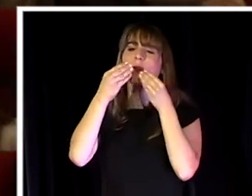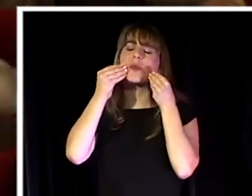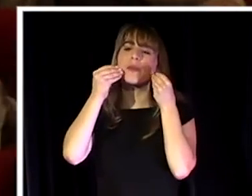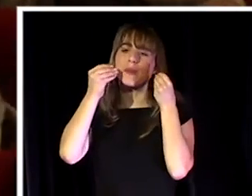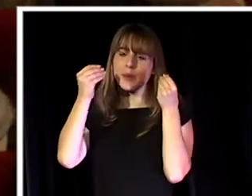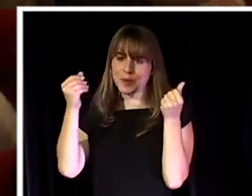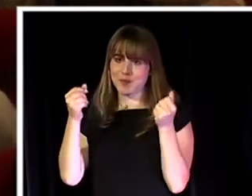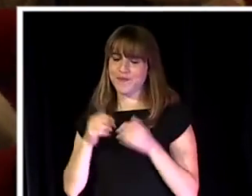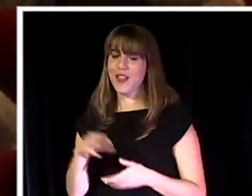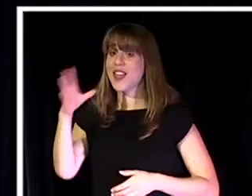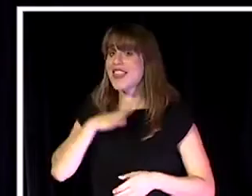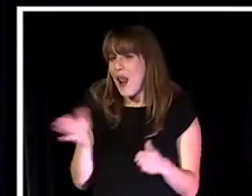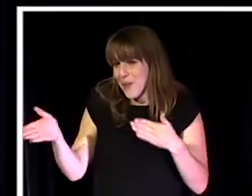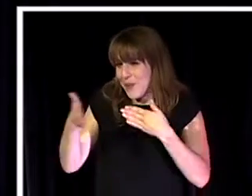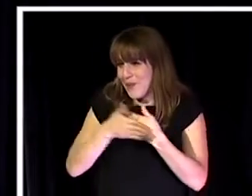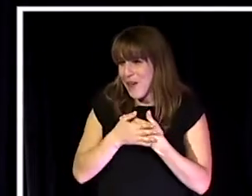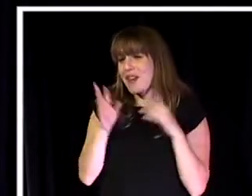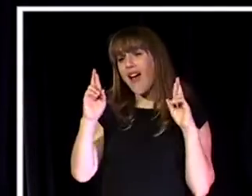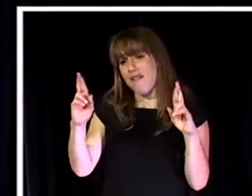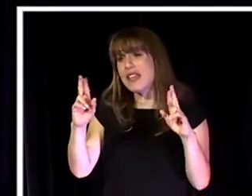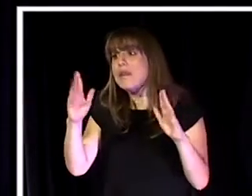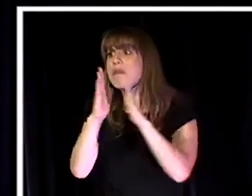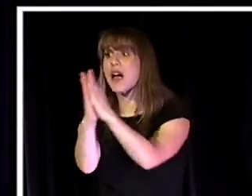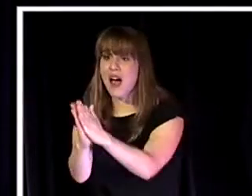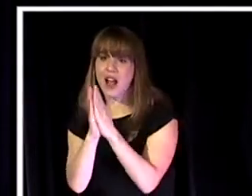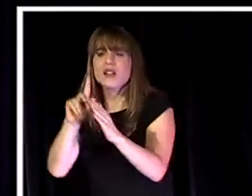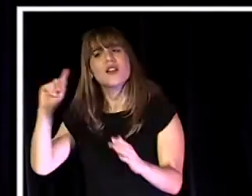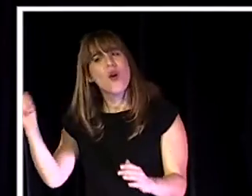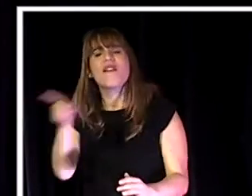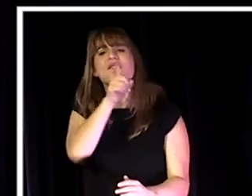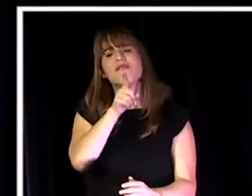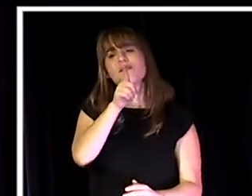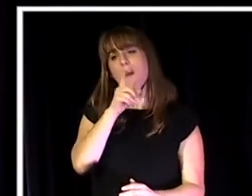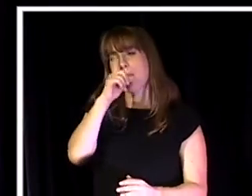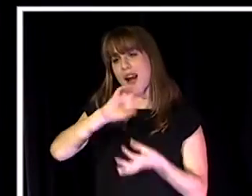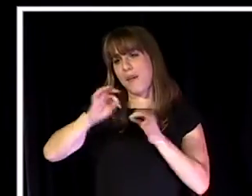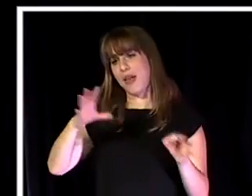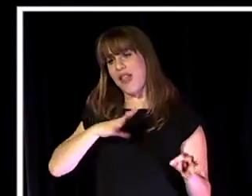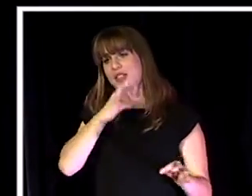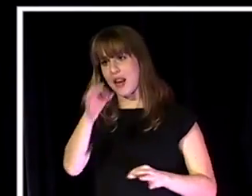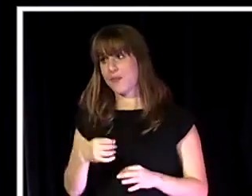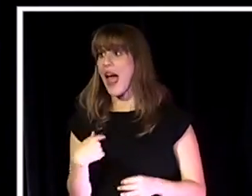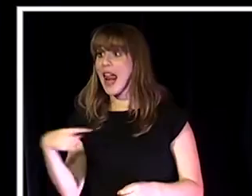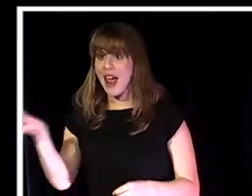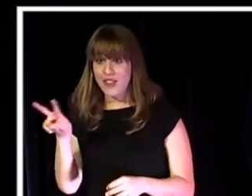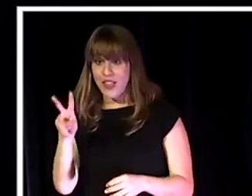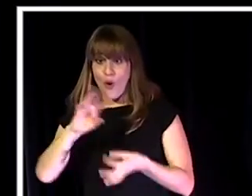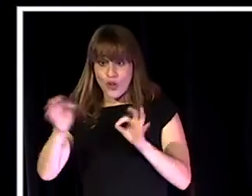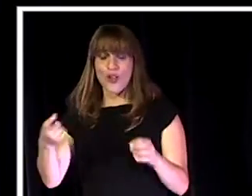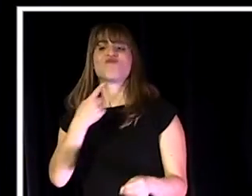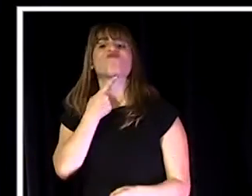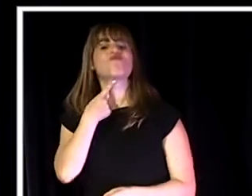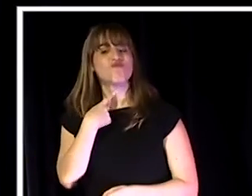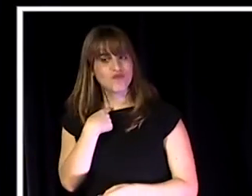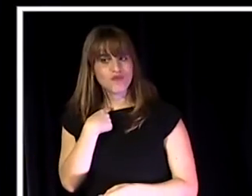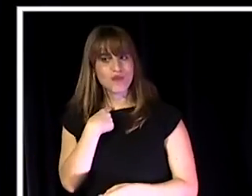Θα ήθελα να κλείσω με μια ευχή και μια παράκληση που λένε όλοι οι παραμυθάδες. Αν σας άρεσαν οι ιστορίες